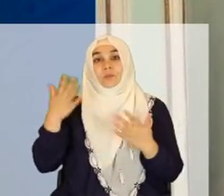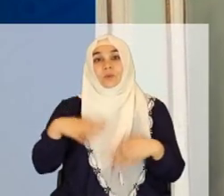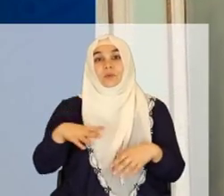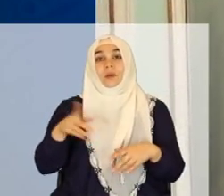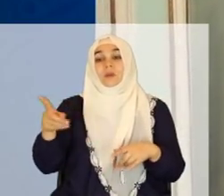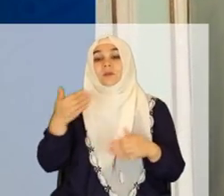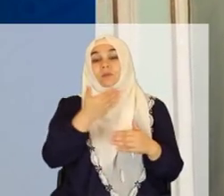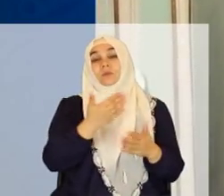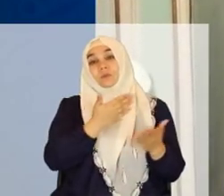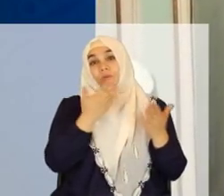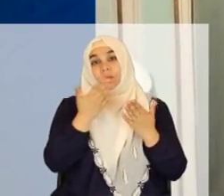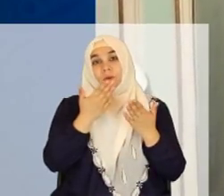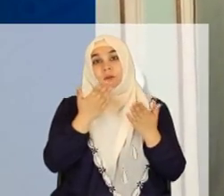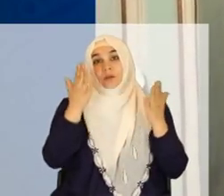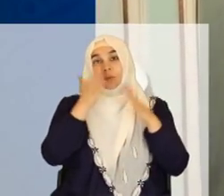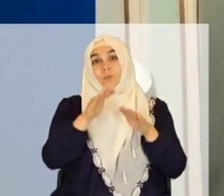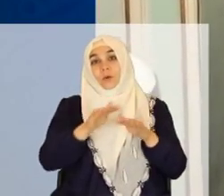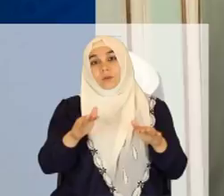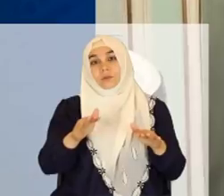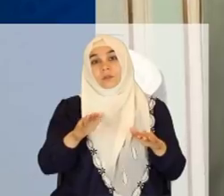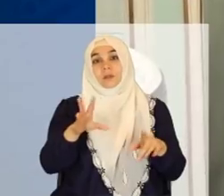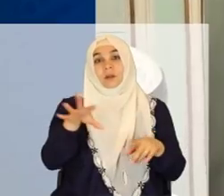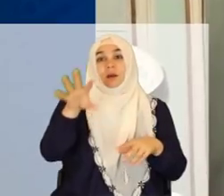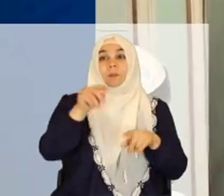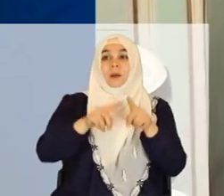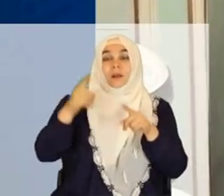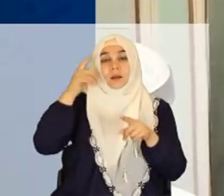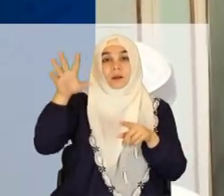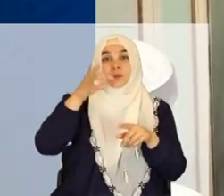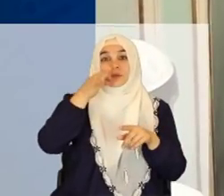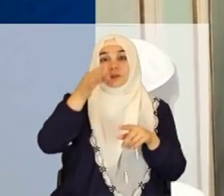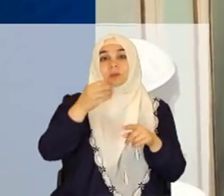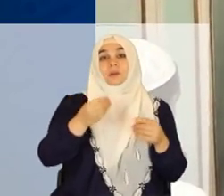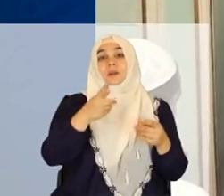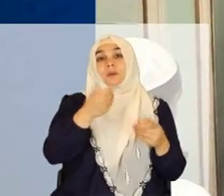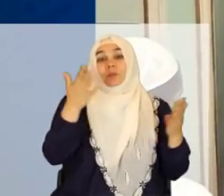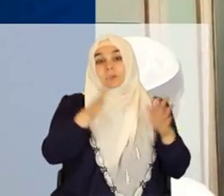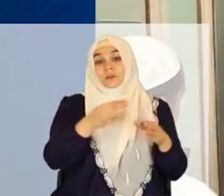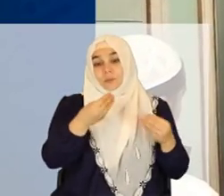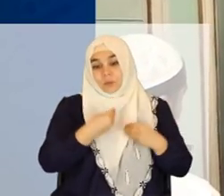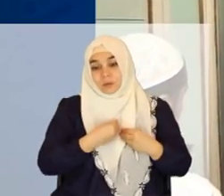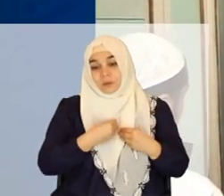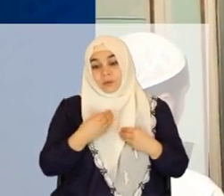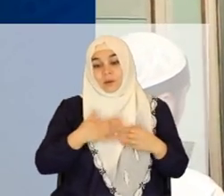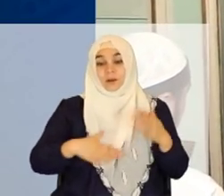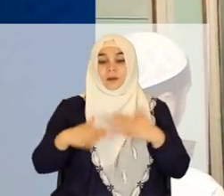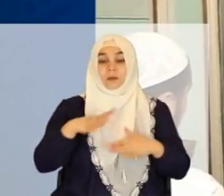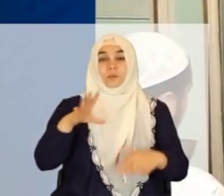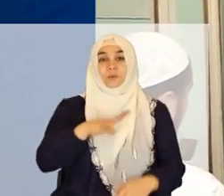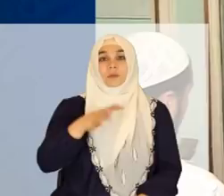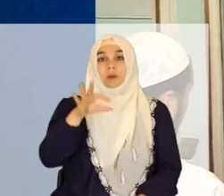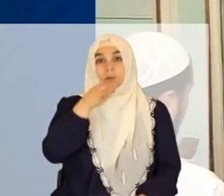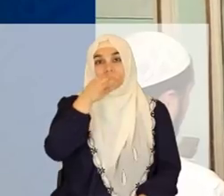Uni haqiga duo qiladi. Bola chaqasiga aytadi, mahalla ko'yga aytadi, balanchini xayrini bersin, zakotini bizga berdi, o'zimiz o'nanib qoldik